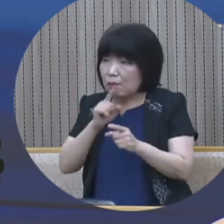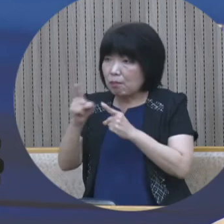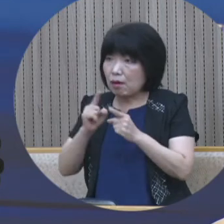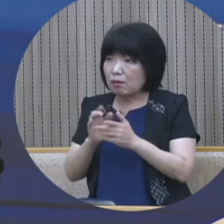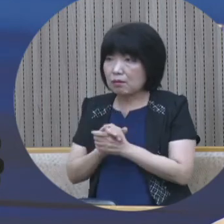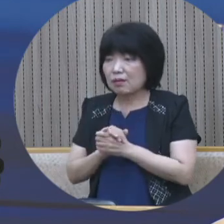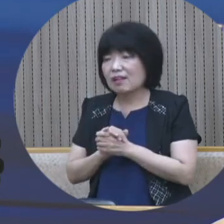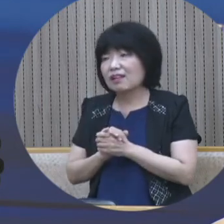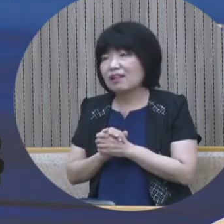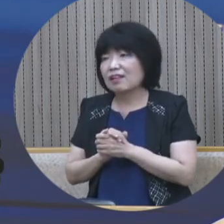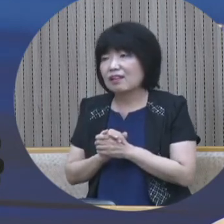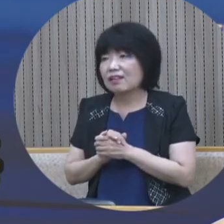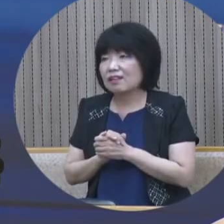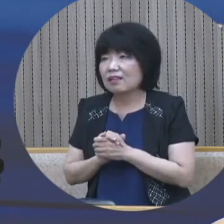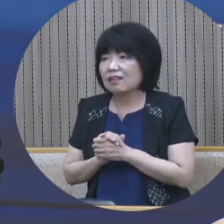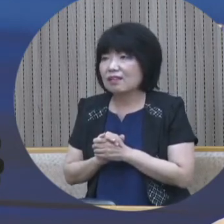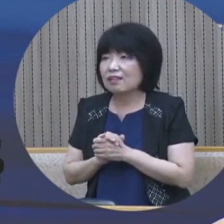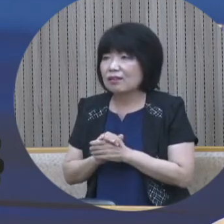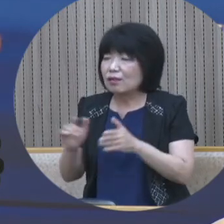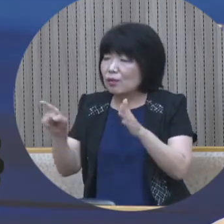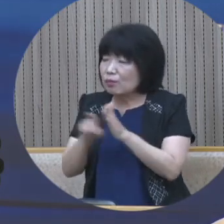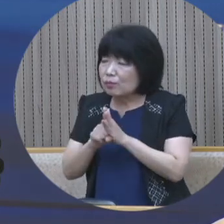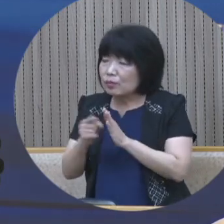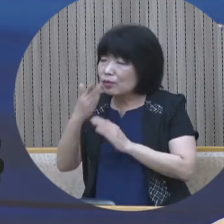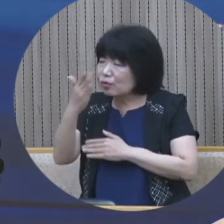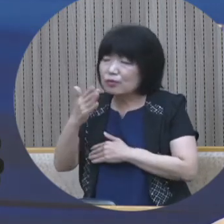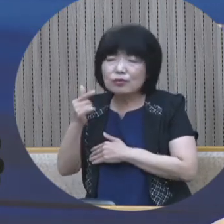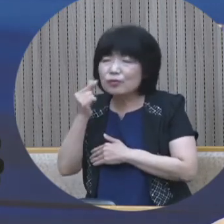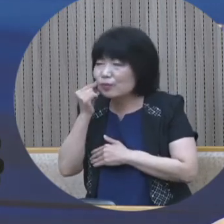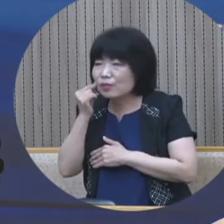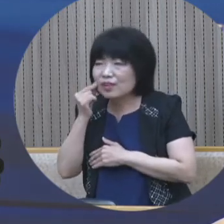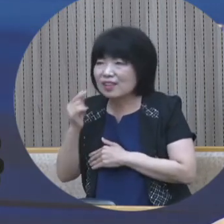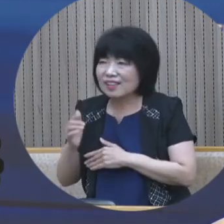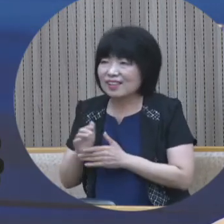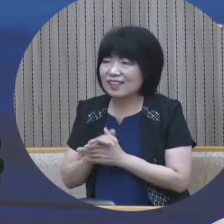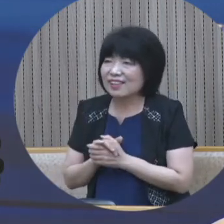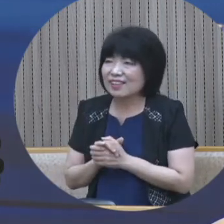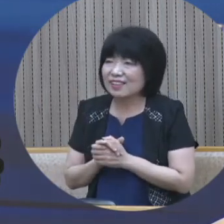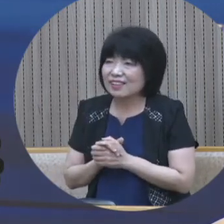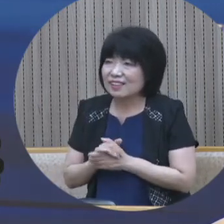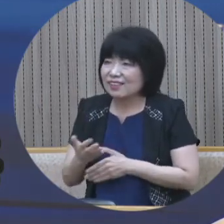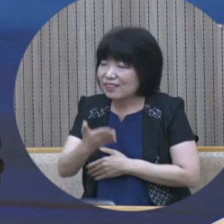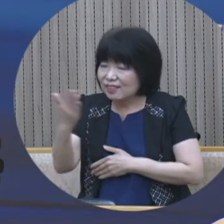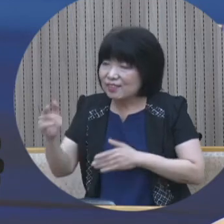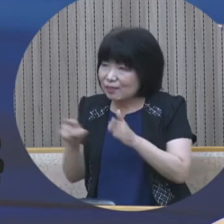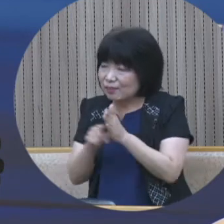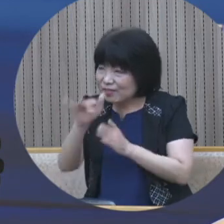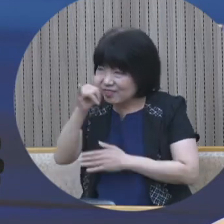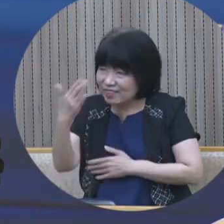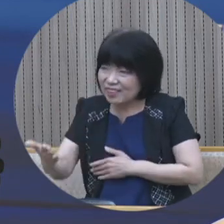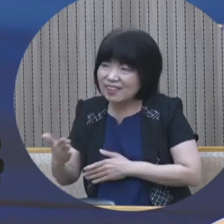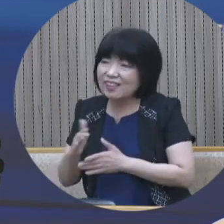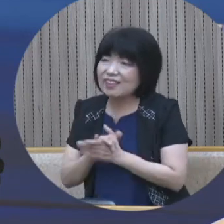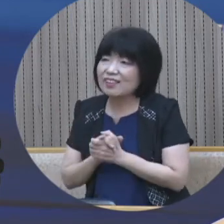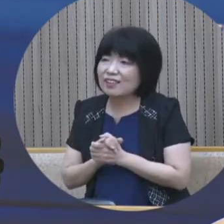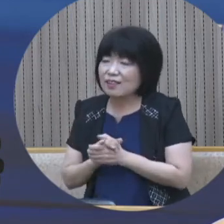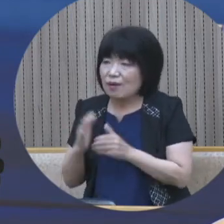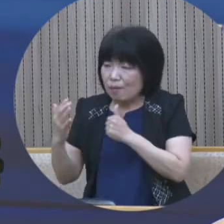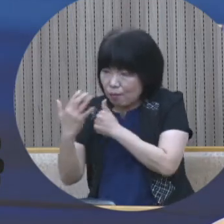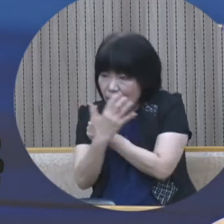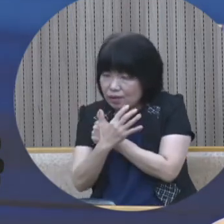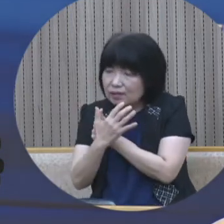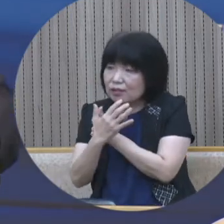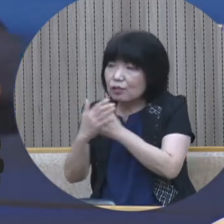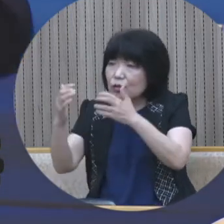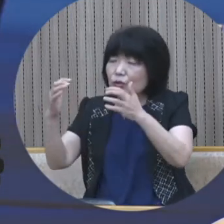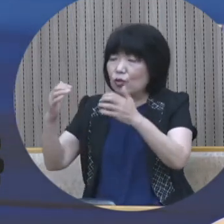그런 말은 도대체 믿을 수 있는 말이 아니잖아요. 여러분 같으면 믿을 수 있겠어요? 포위했던 아람